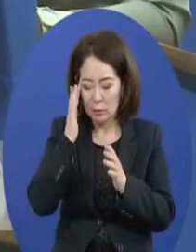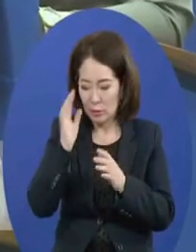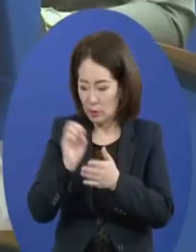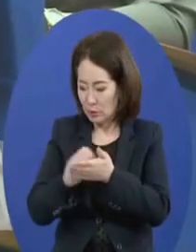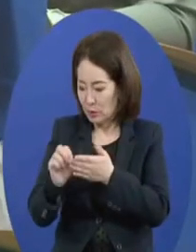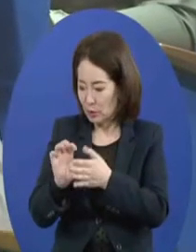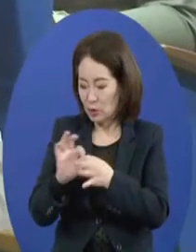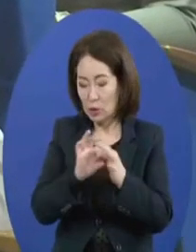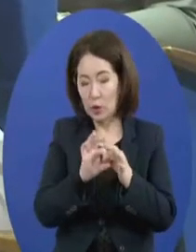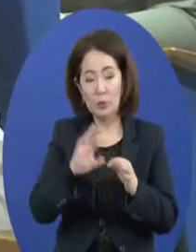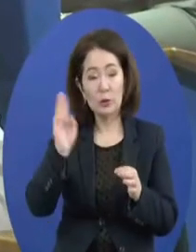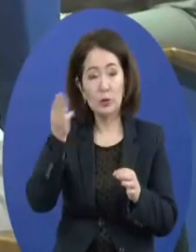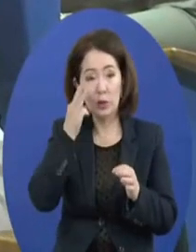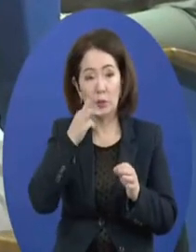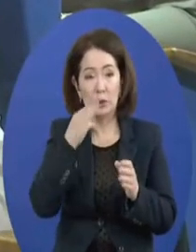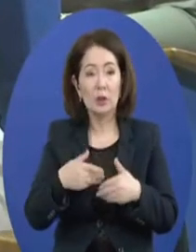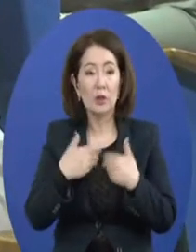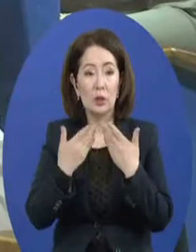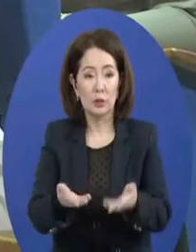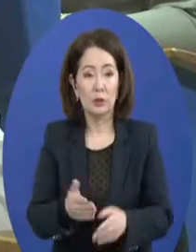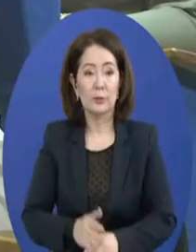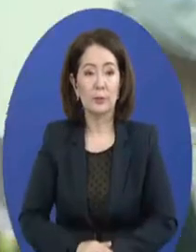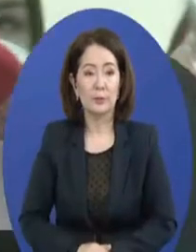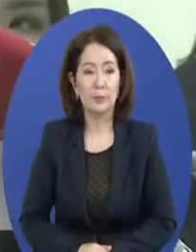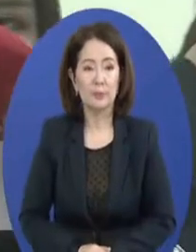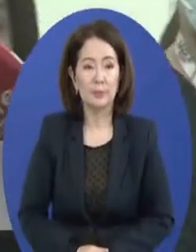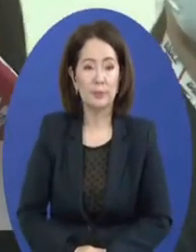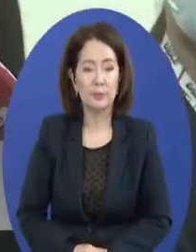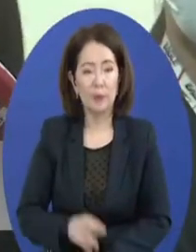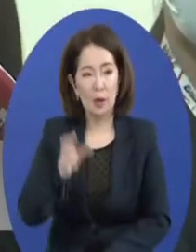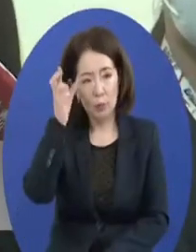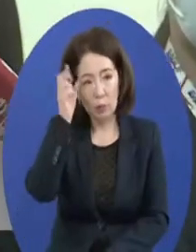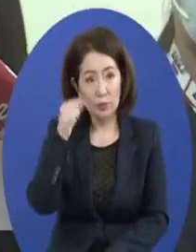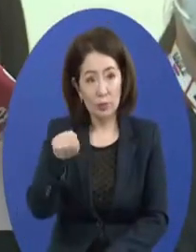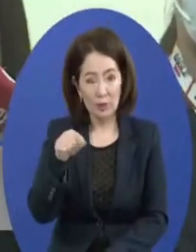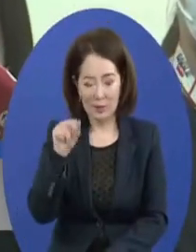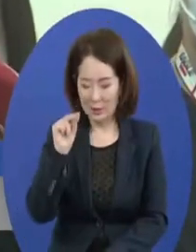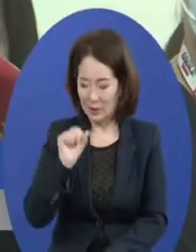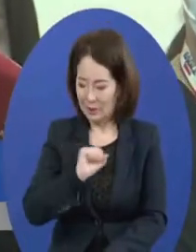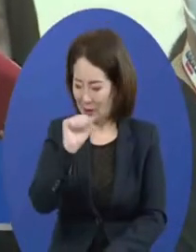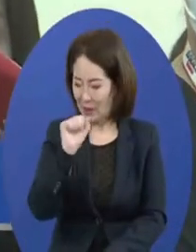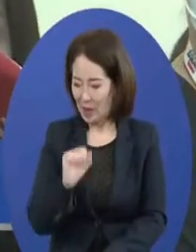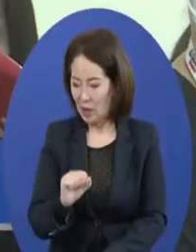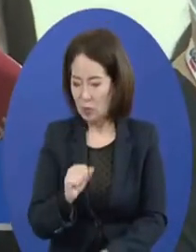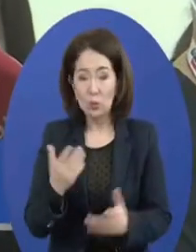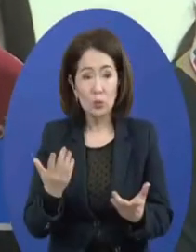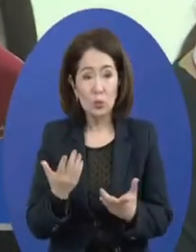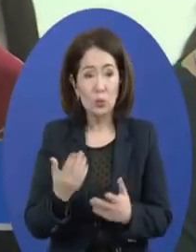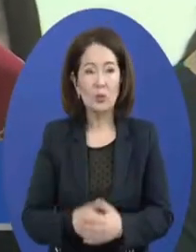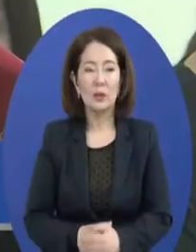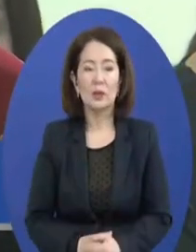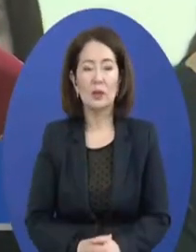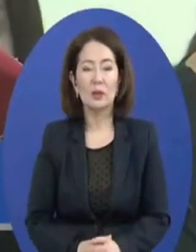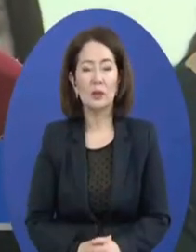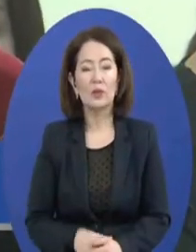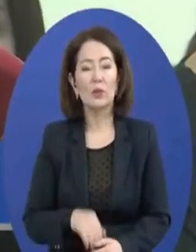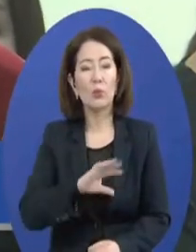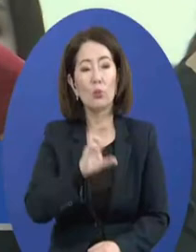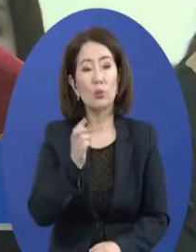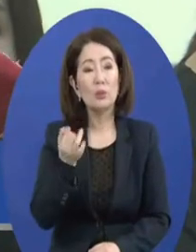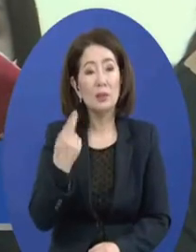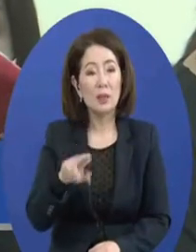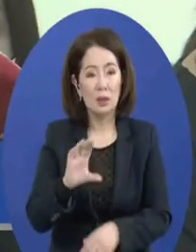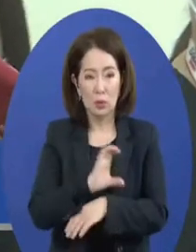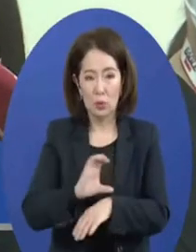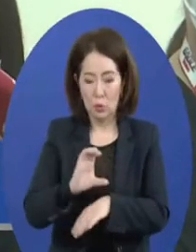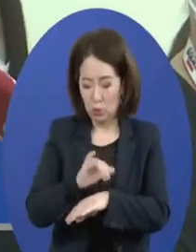бичгүүдтэй уялдуулан ил тод мэдээлдэг болно. Боловсролын чанарын асуудал бол үндсэндээ одоо нэгэн бусад улсуудын